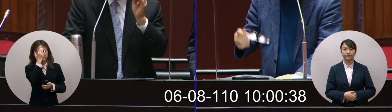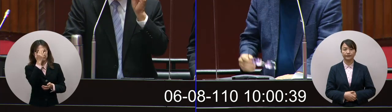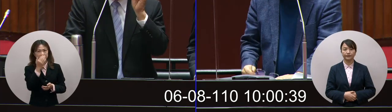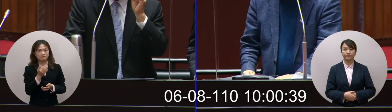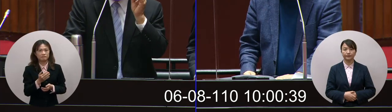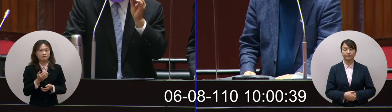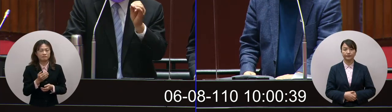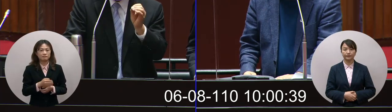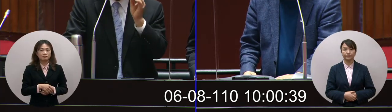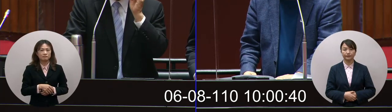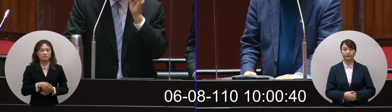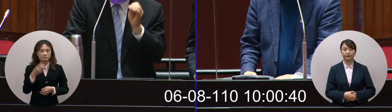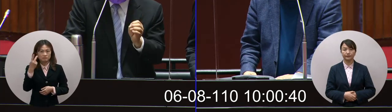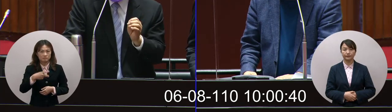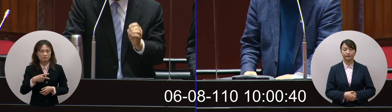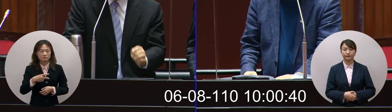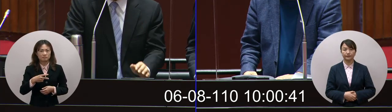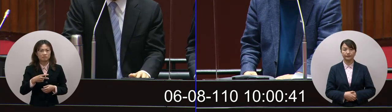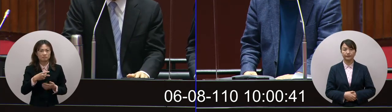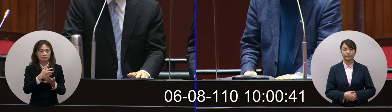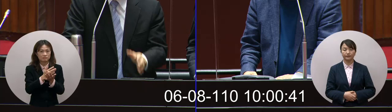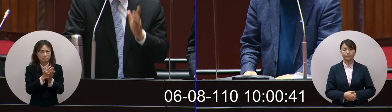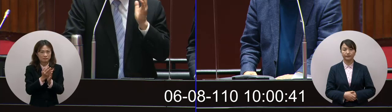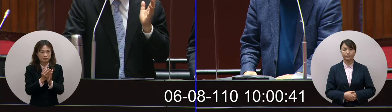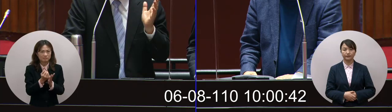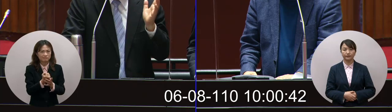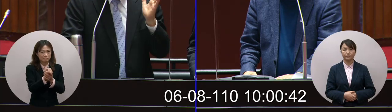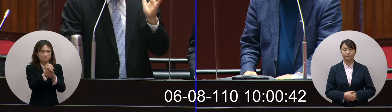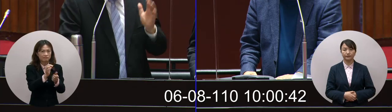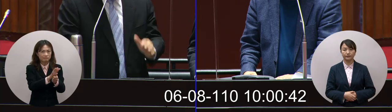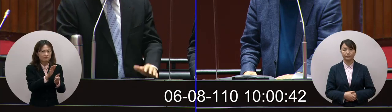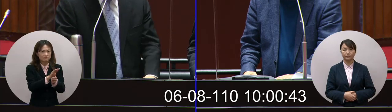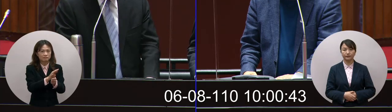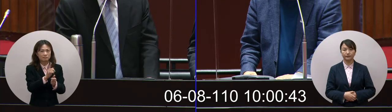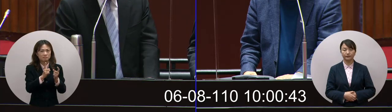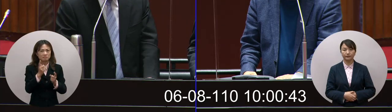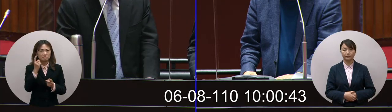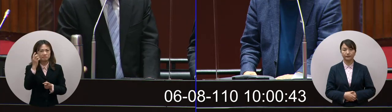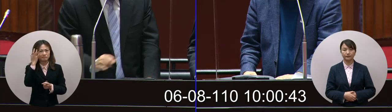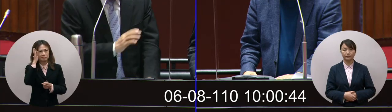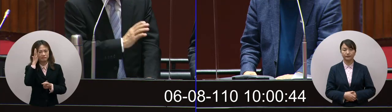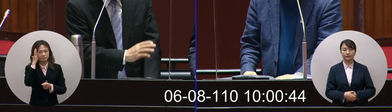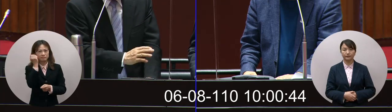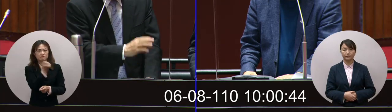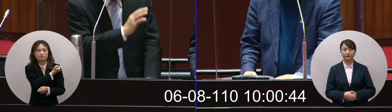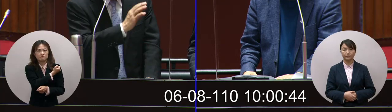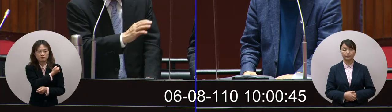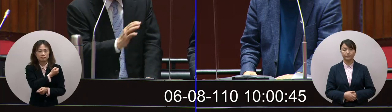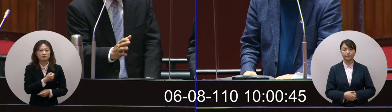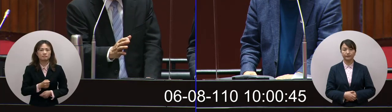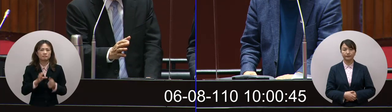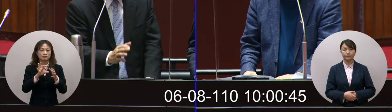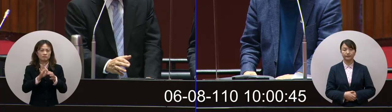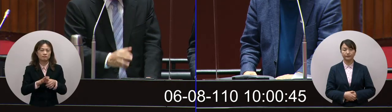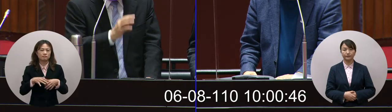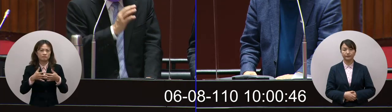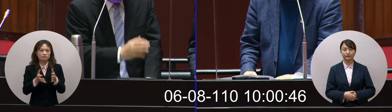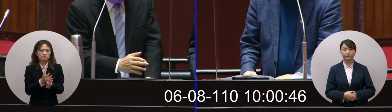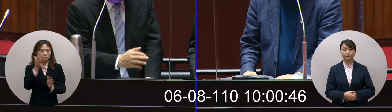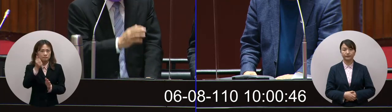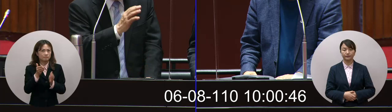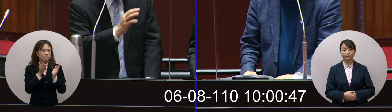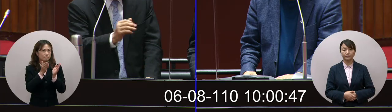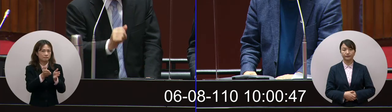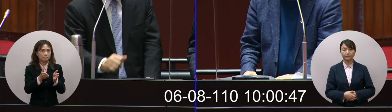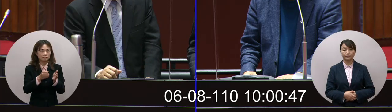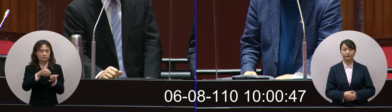援嘛有较爱辛苦，所以咱部长有特别针对着离岛啊，